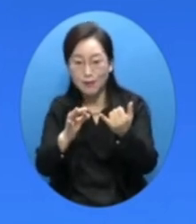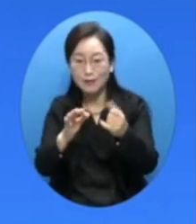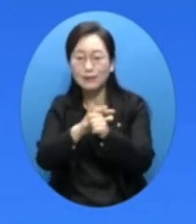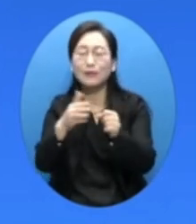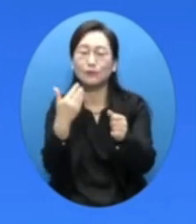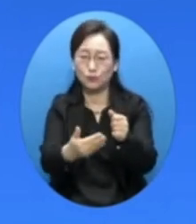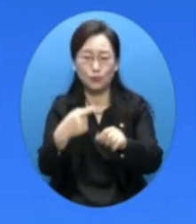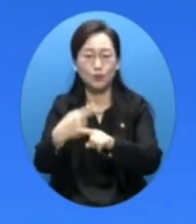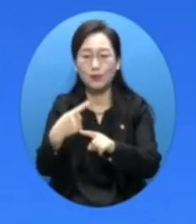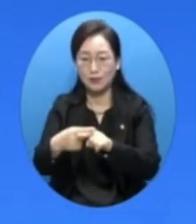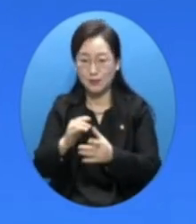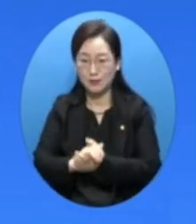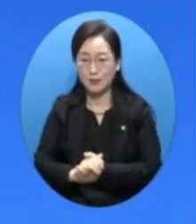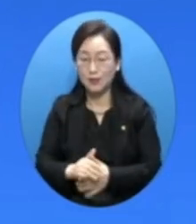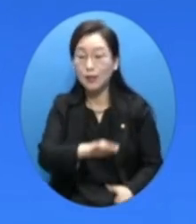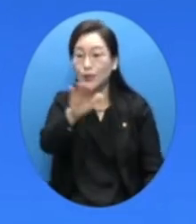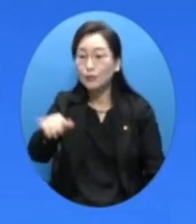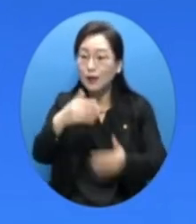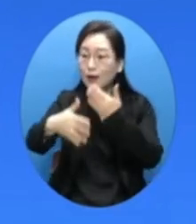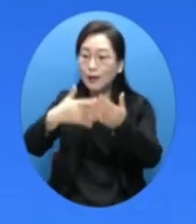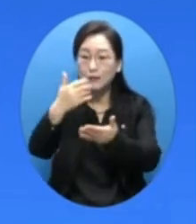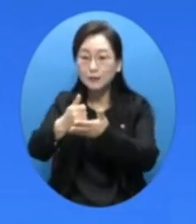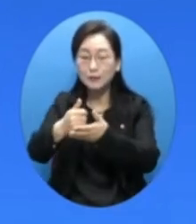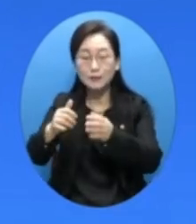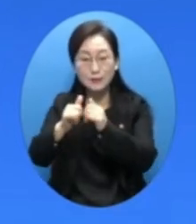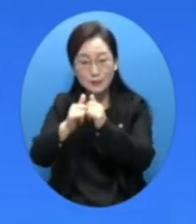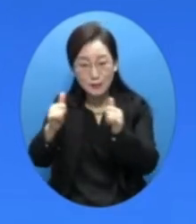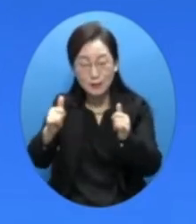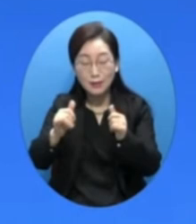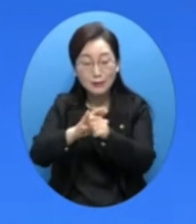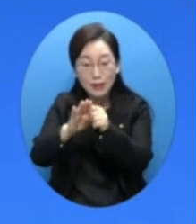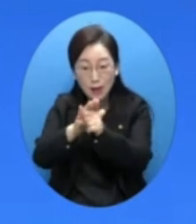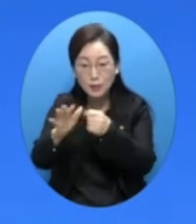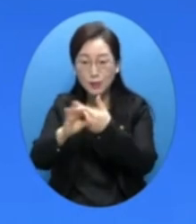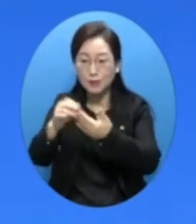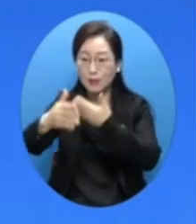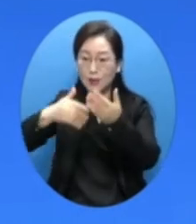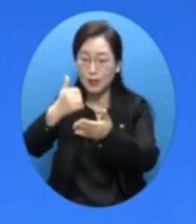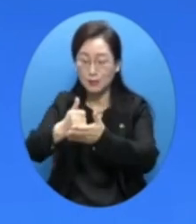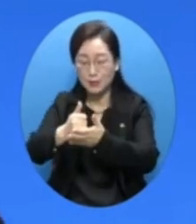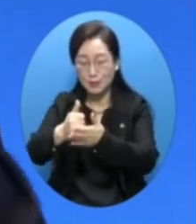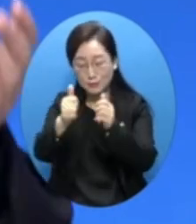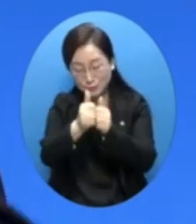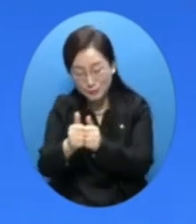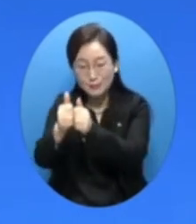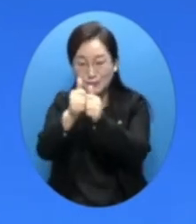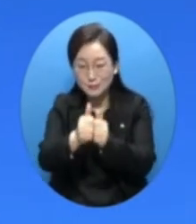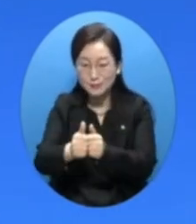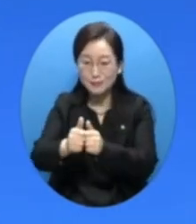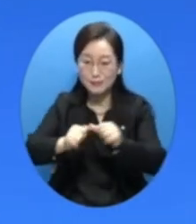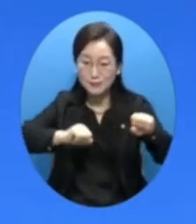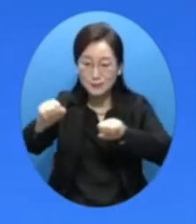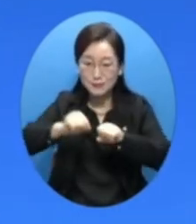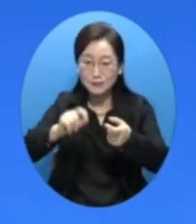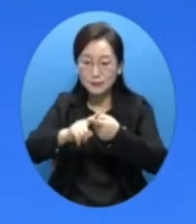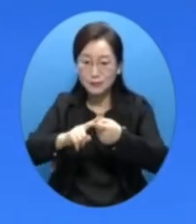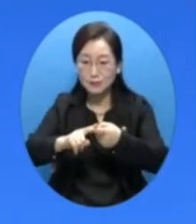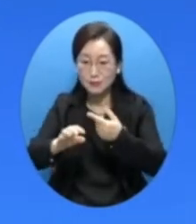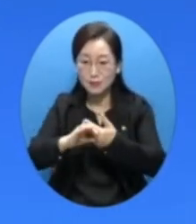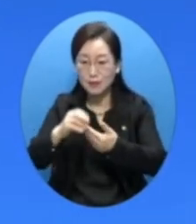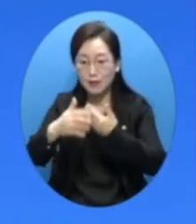마찬가지입니다 우리가 하나님을 사랑하면 늘 하나님 곁에 머물며 주의 말씀을 지켜 행하며 주님을 기쁘시게 하는 삶을